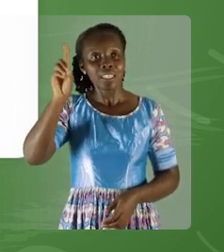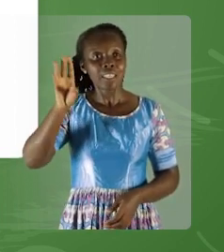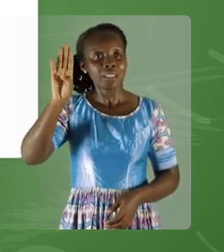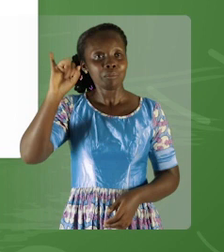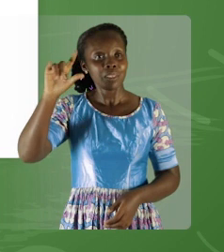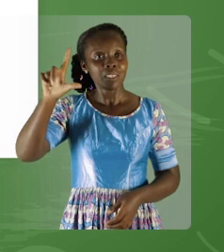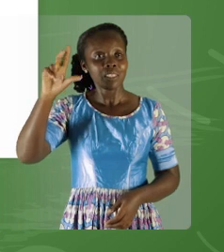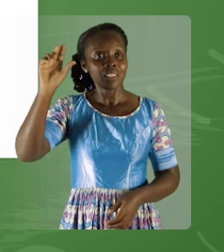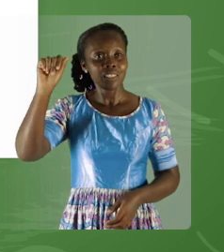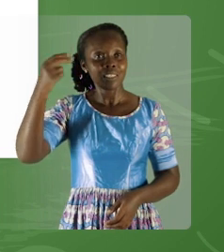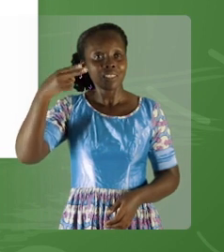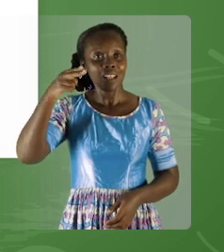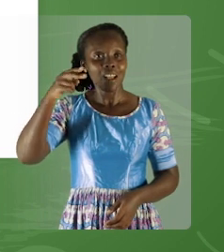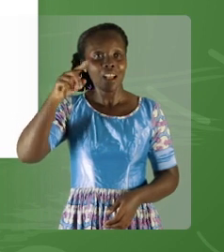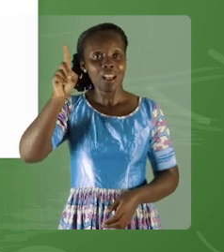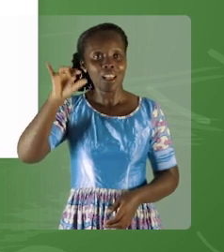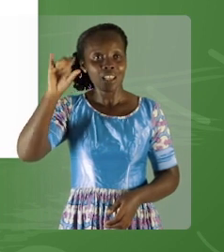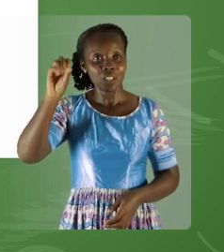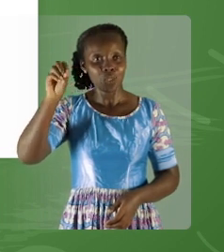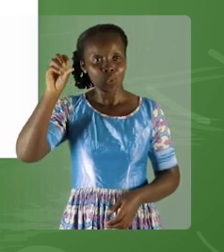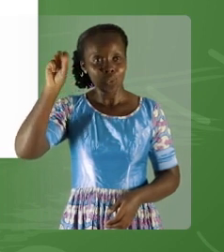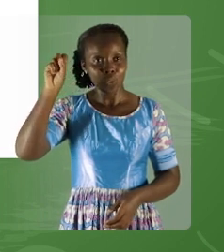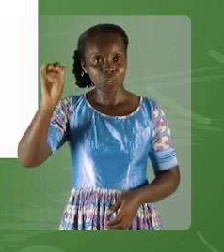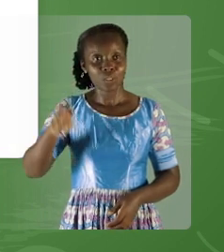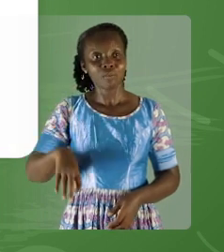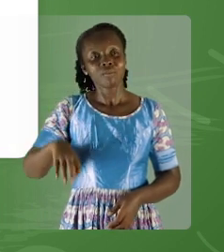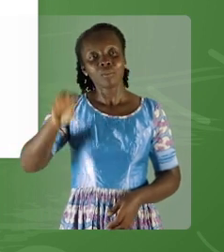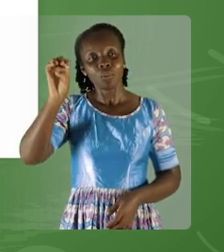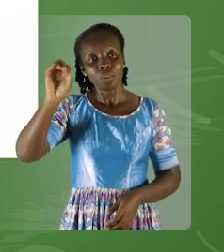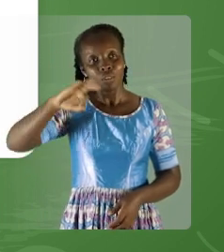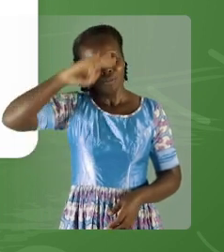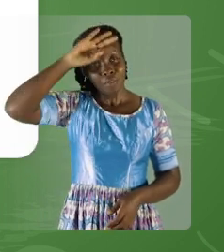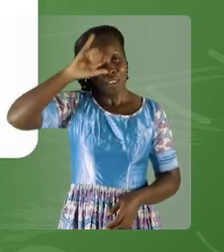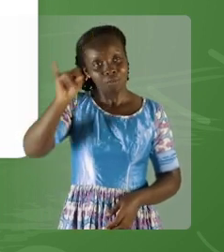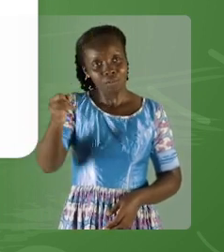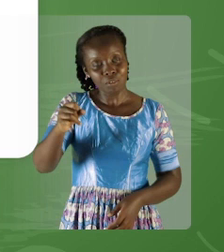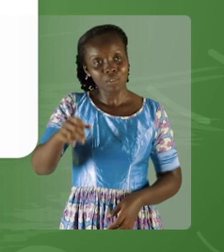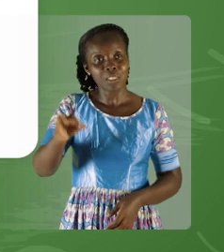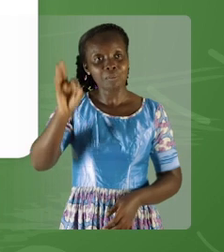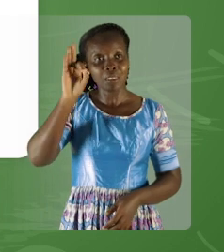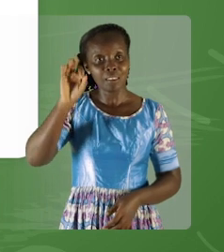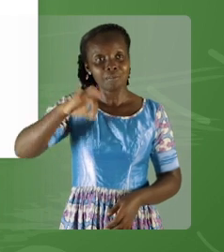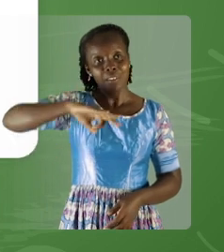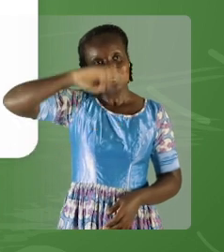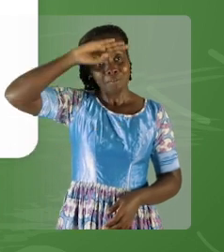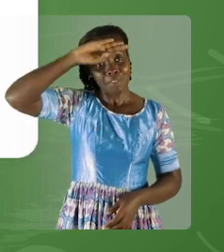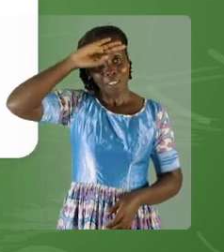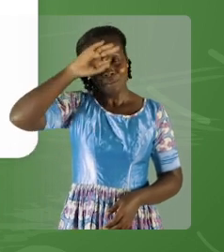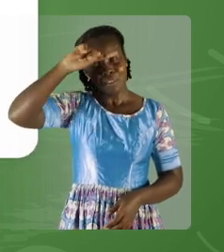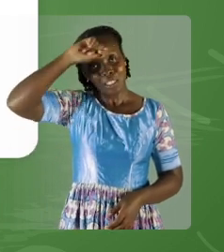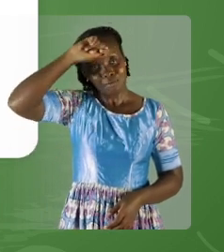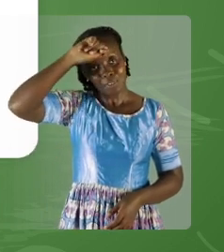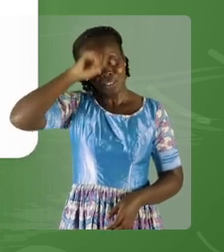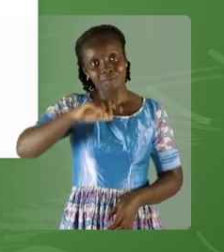la bilharziose, petit E la fièvre jaune, petit F la fièvre typhoïde.